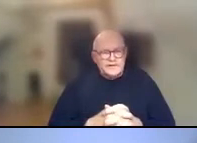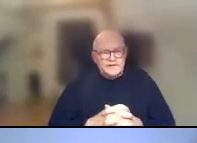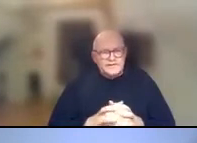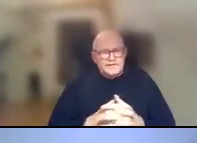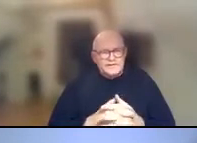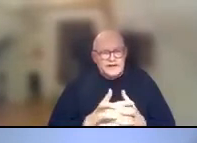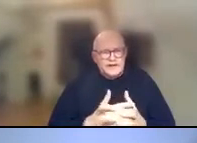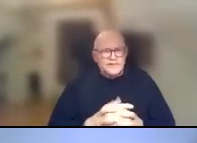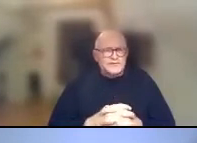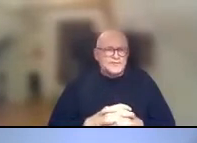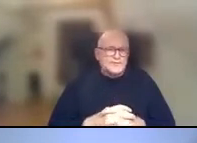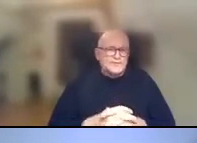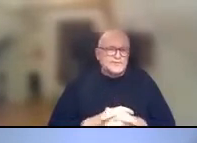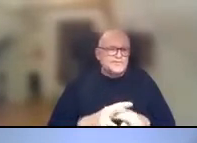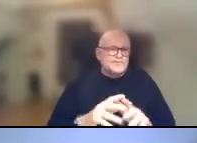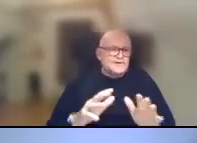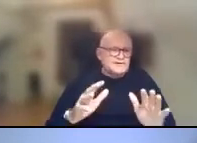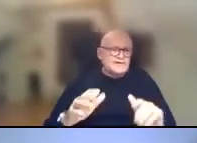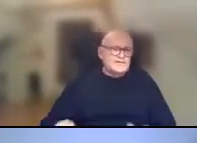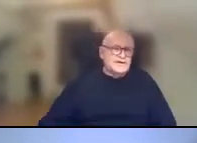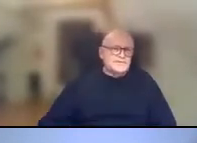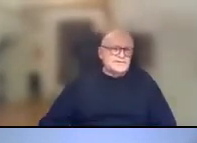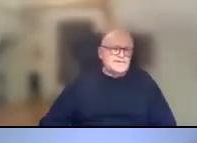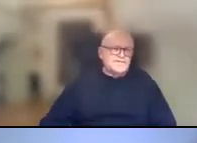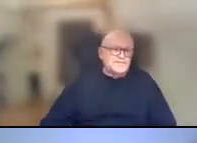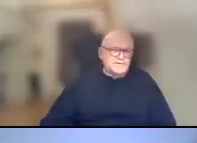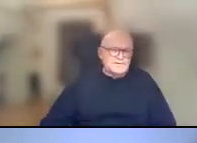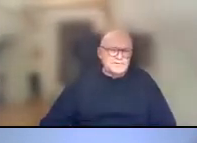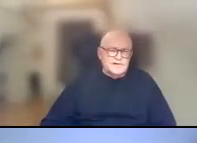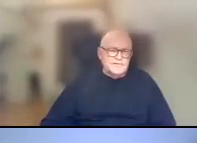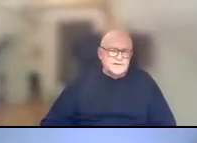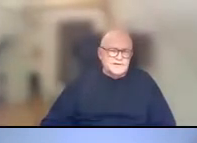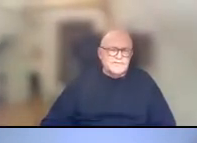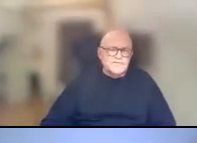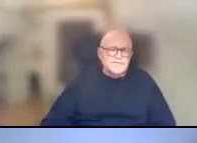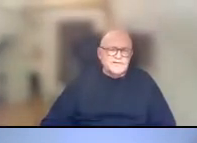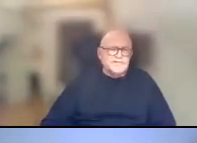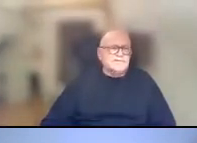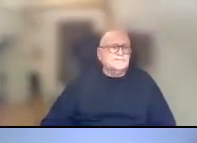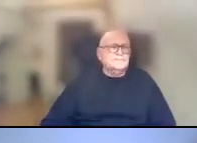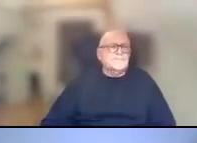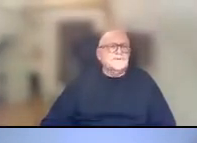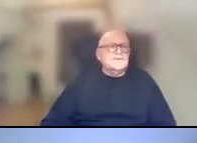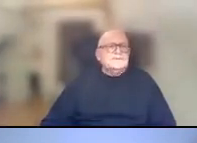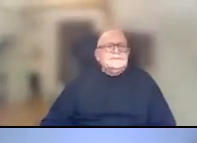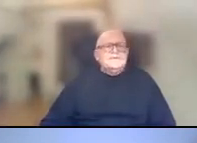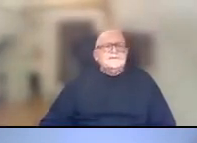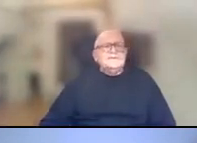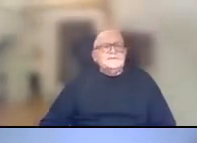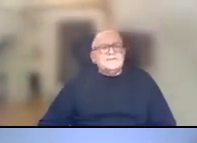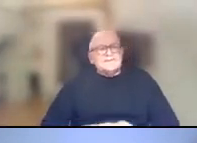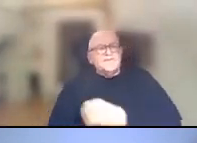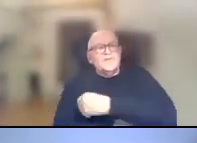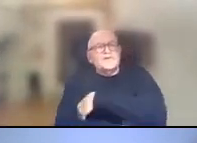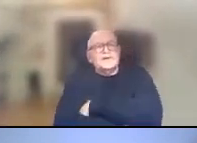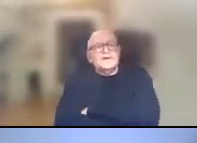Frauengeschichten während der Arbeit und wenig Empathie für die Mitarbeiterinnen und Mitarbeiter. Sehen